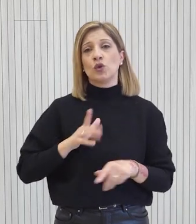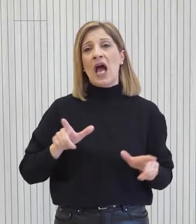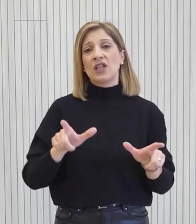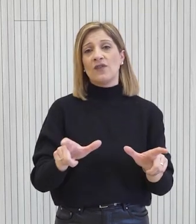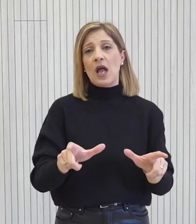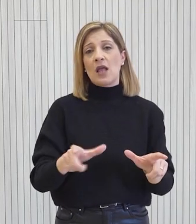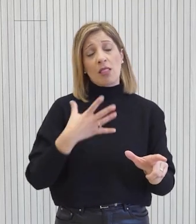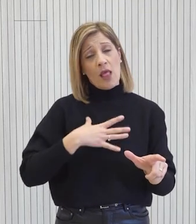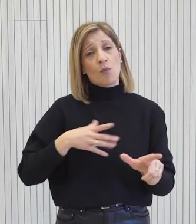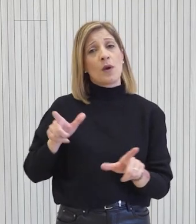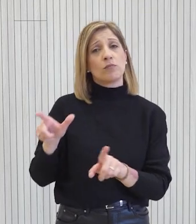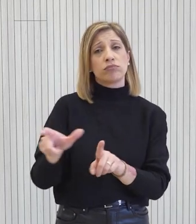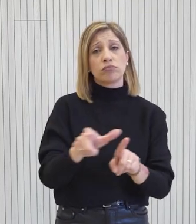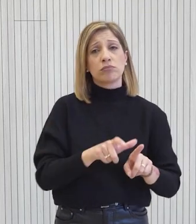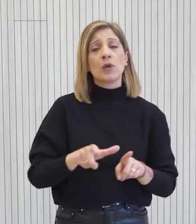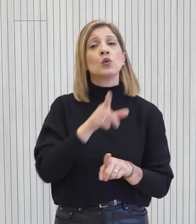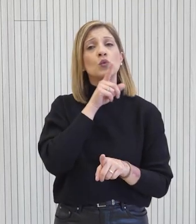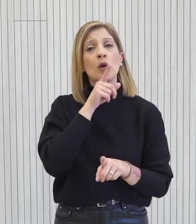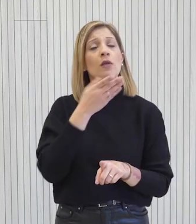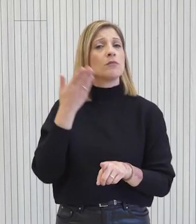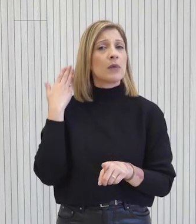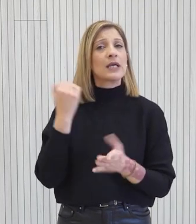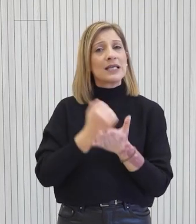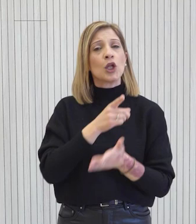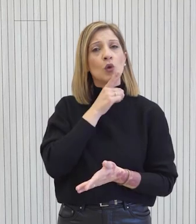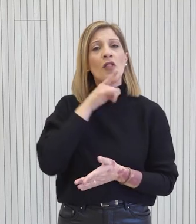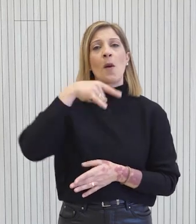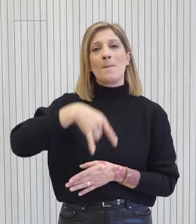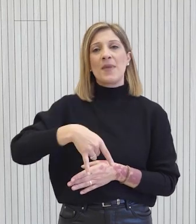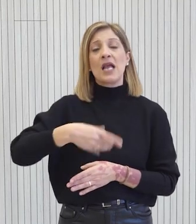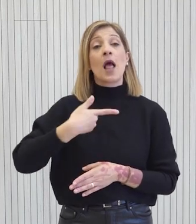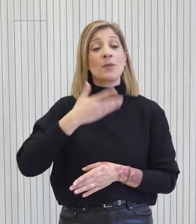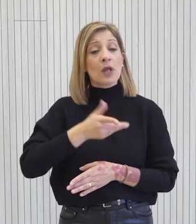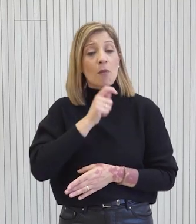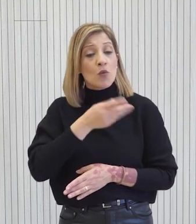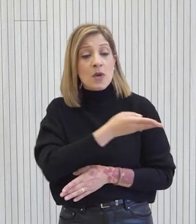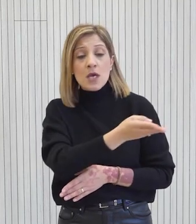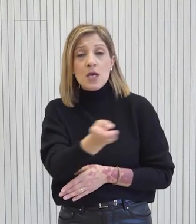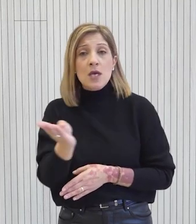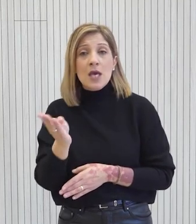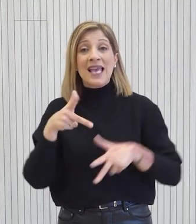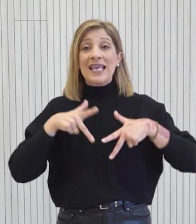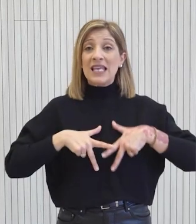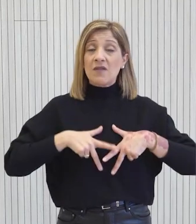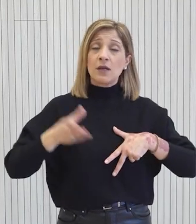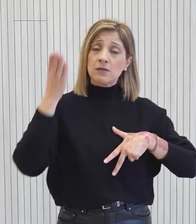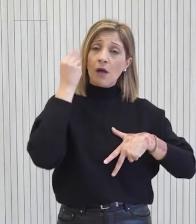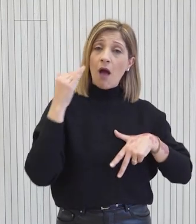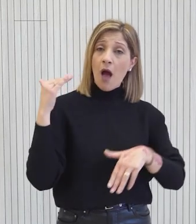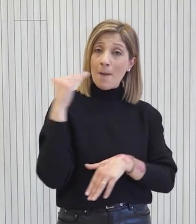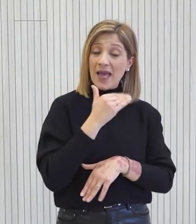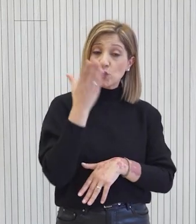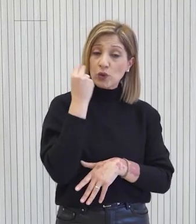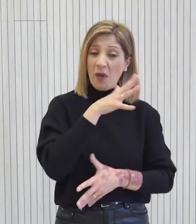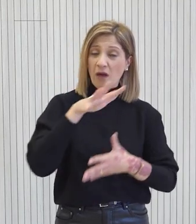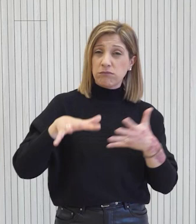περιοχής και της, όπως έπραξε και στην περίπτωση της Πύλας. Εκείνο που μπορούμε να τους πούμε είναι ότι η κυβέρνηση από την πρώτη στιγμή που